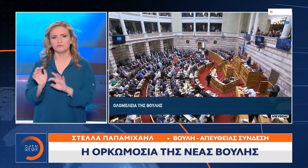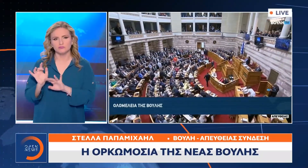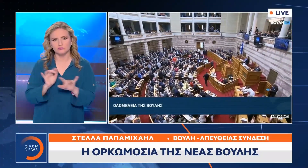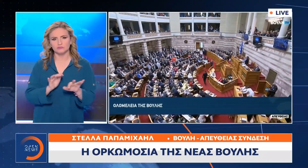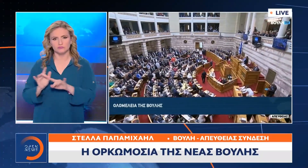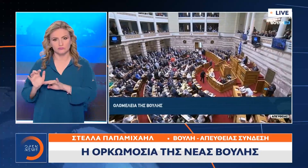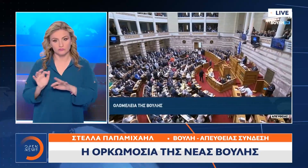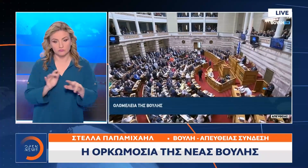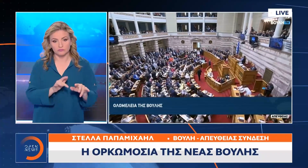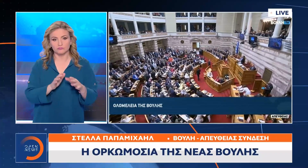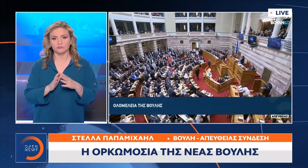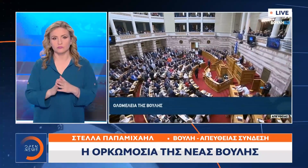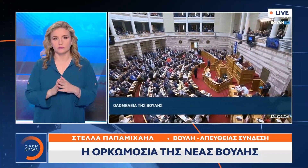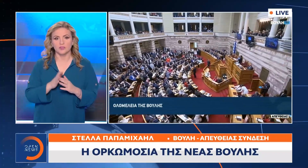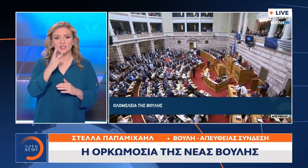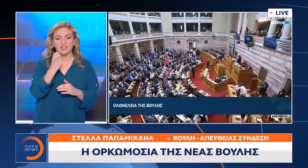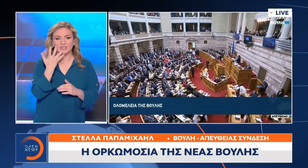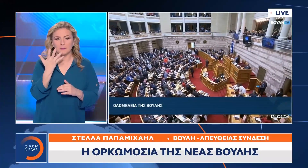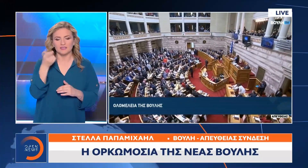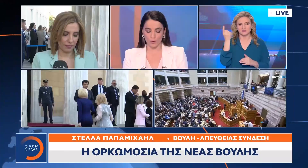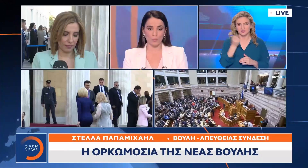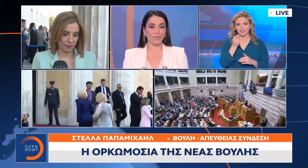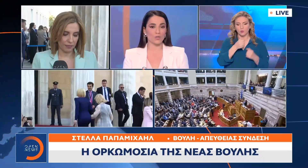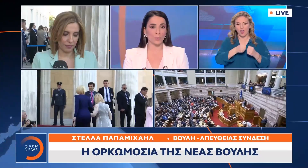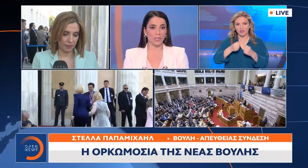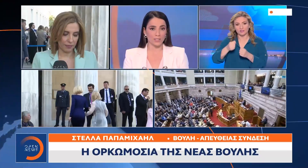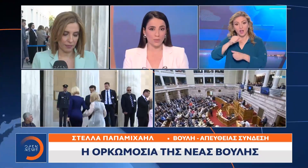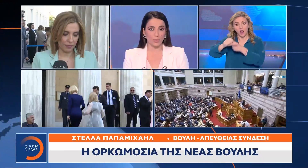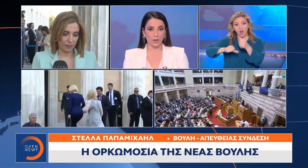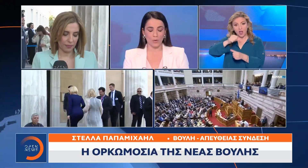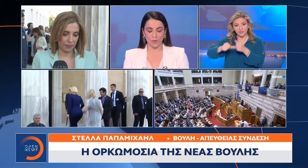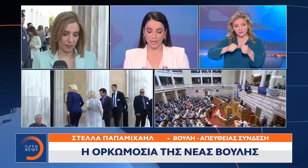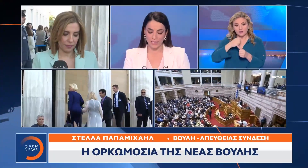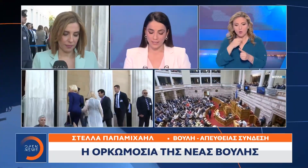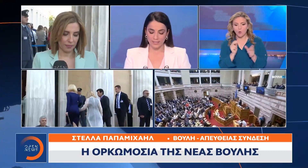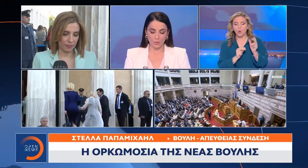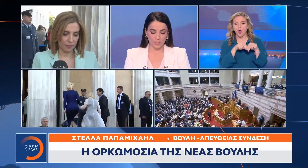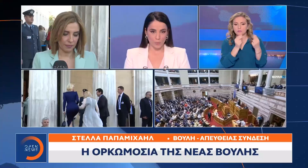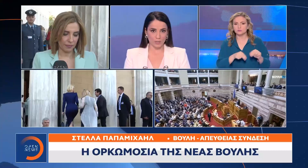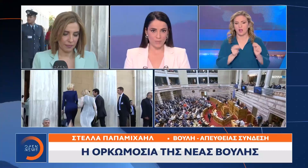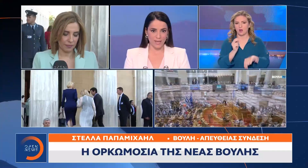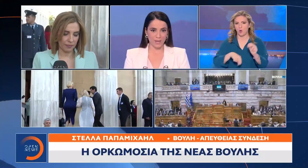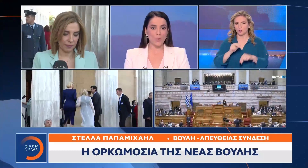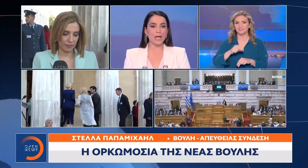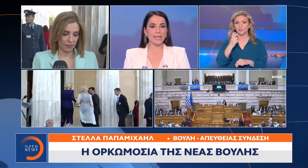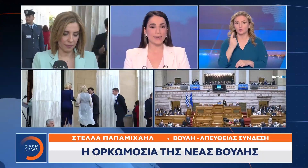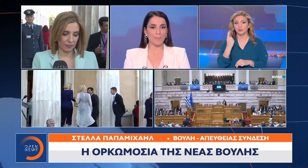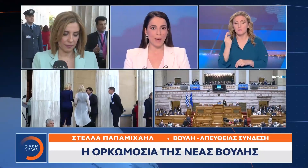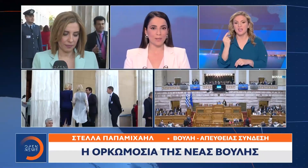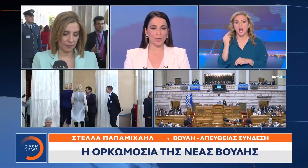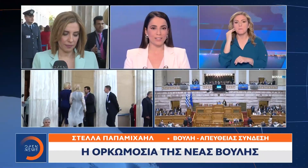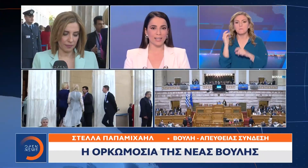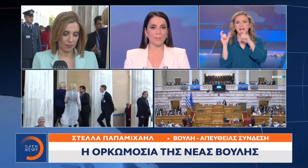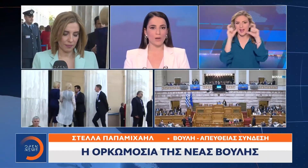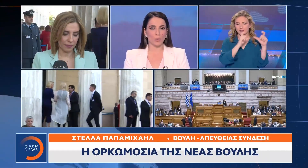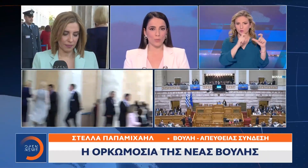Αλλαγή φρουράς έχουμε στο 35% των κοινοβουλευτικών εδρών με βάση το αποτέλεσμα των εκλογών της 21ης Μαΐου. Να